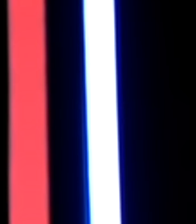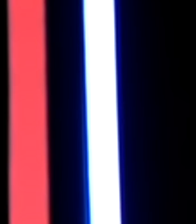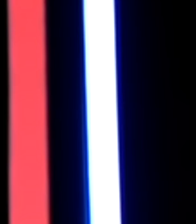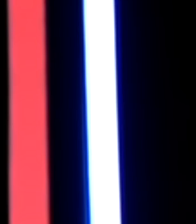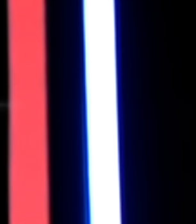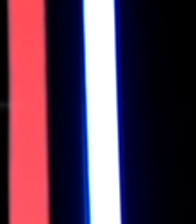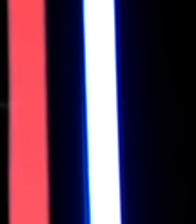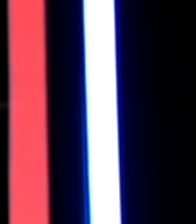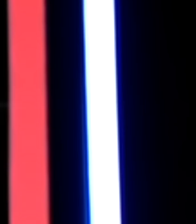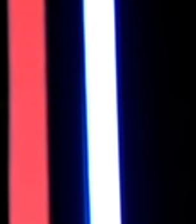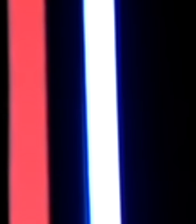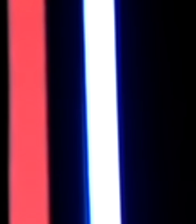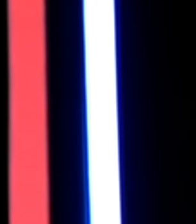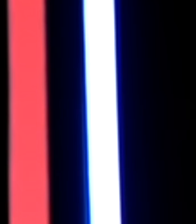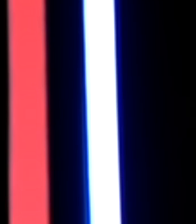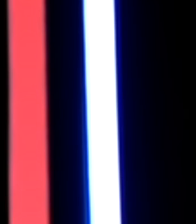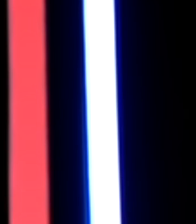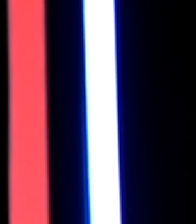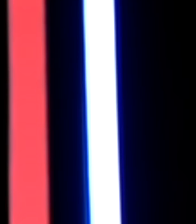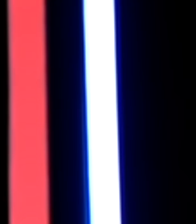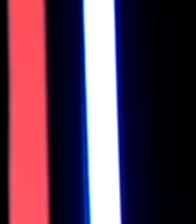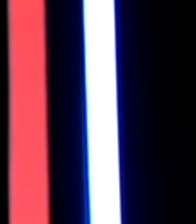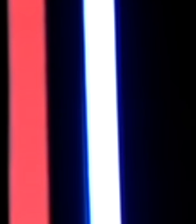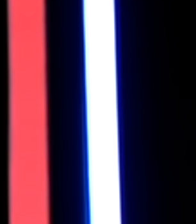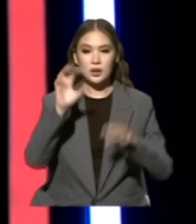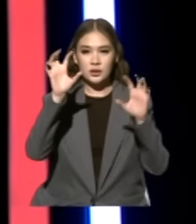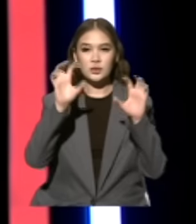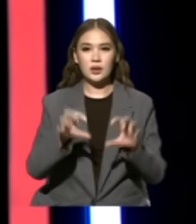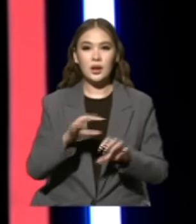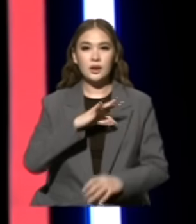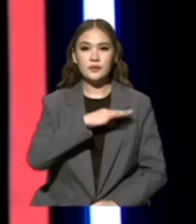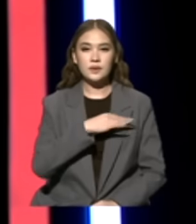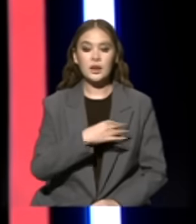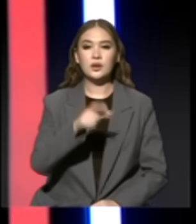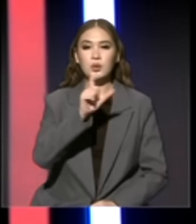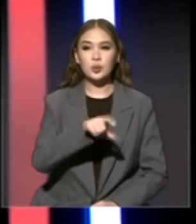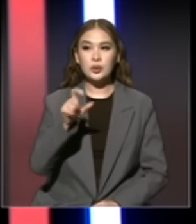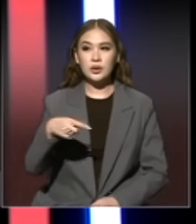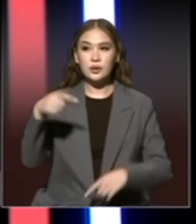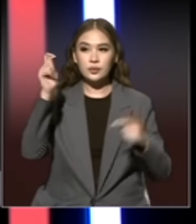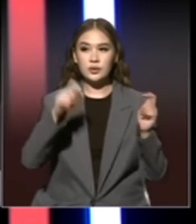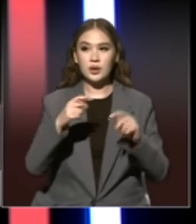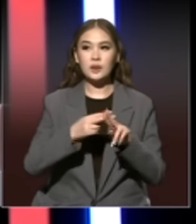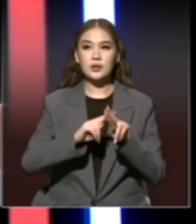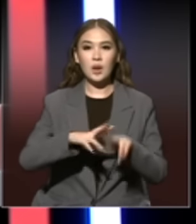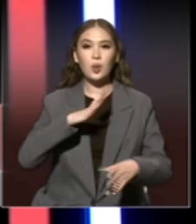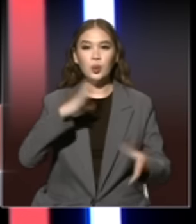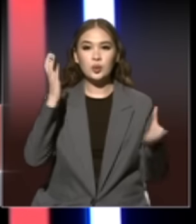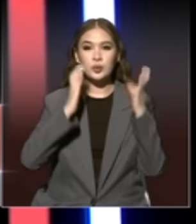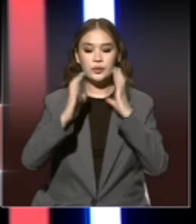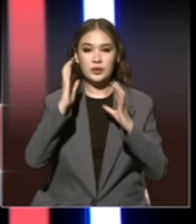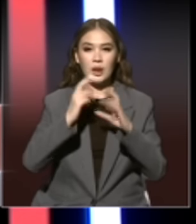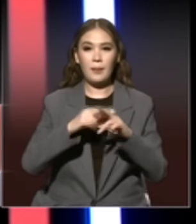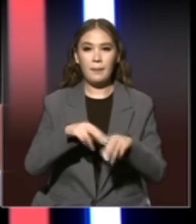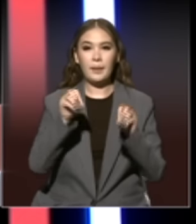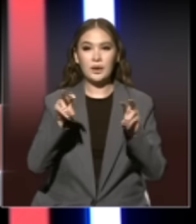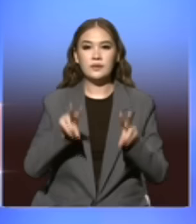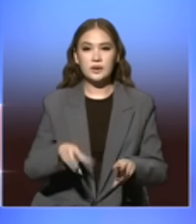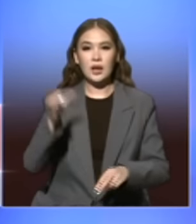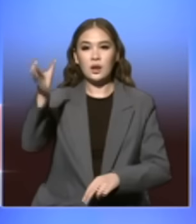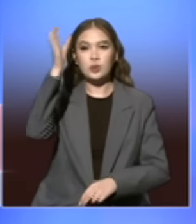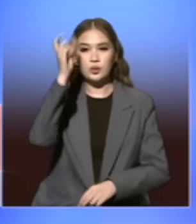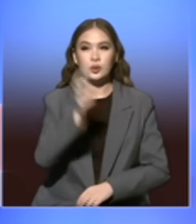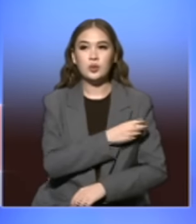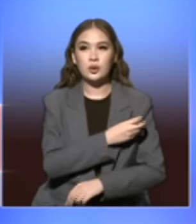Біз бүгін арнайы осы салада жүрген мықты білікті заңгерлерді шақырып отырмыз. Студия қонақтары Гумилев атындағы Еуразия ұлттық университетінің профессоры, заң ғылымдарының докторы